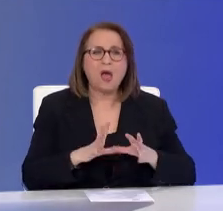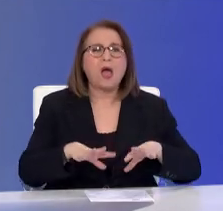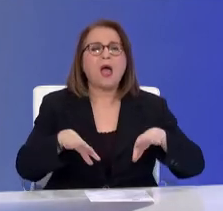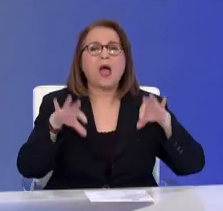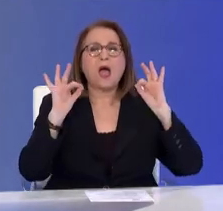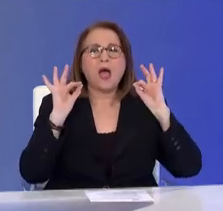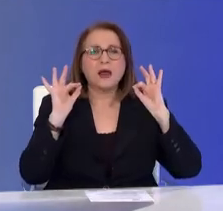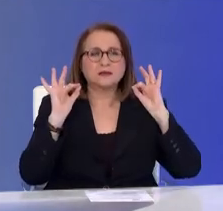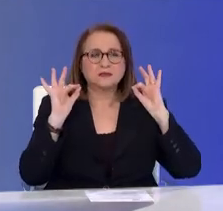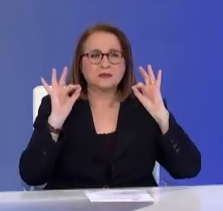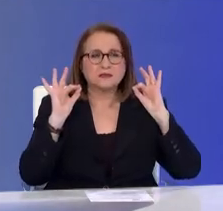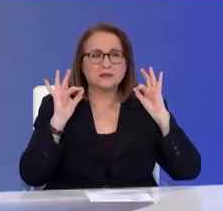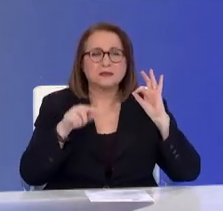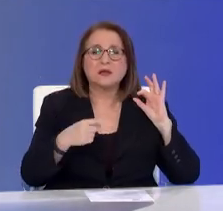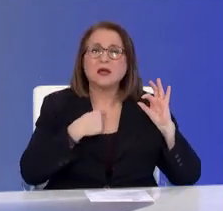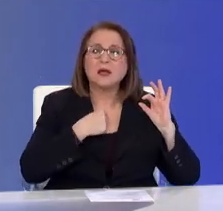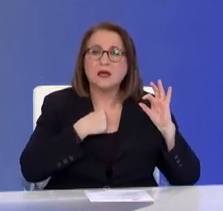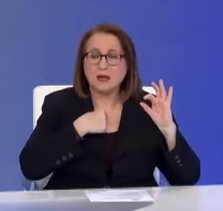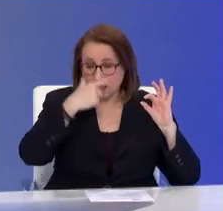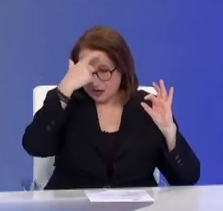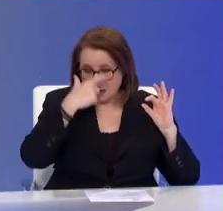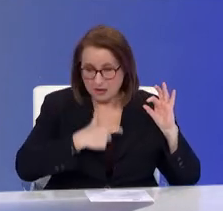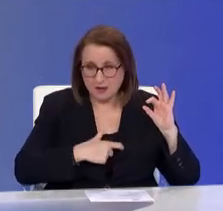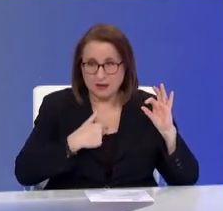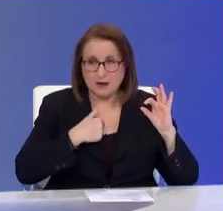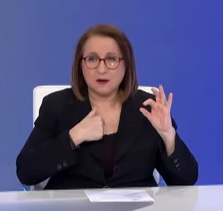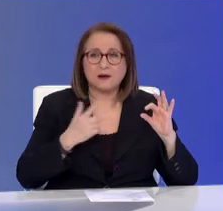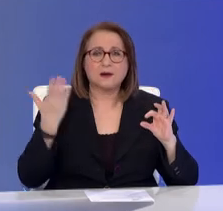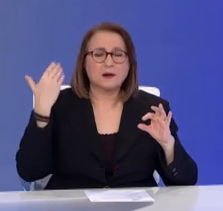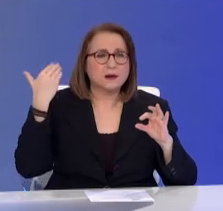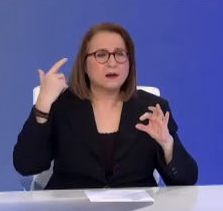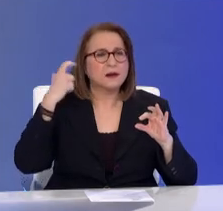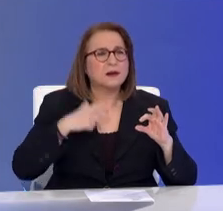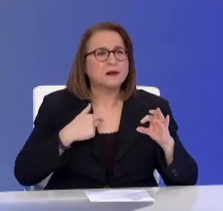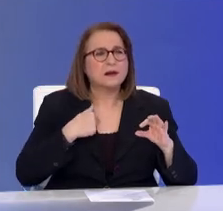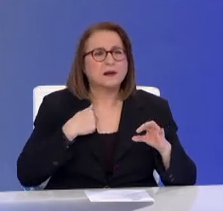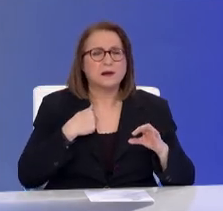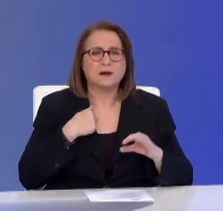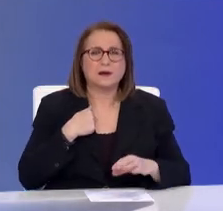την προσωπική μου πατρίδα, την Μασαχουσέτη,